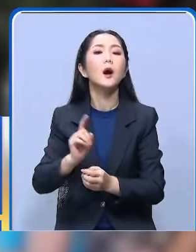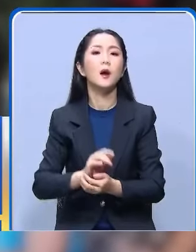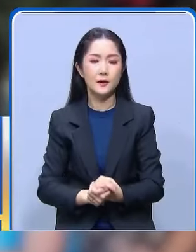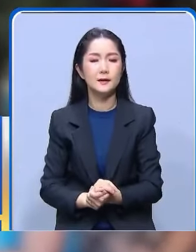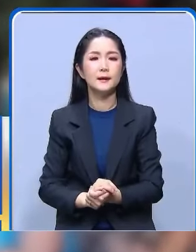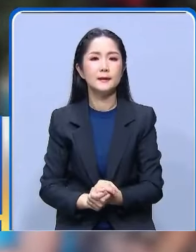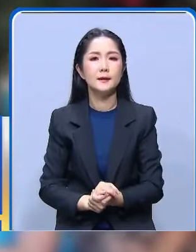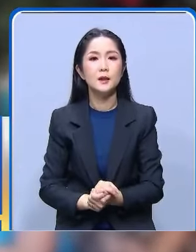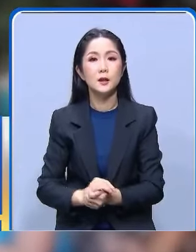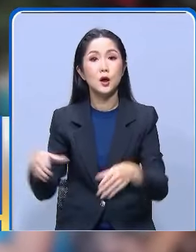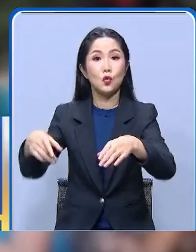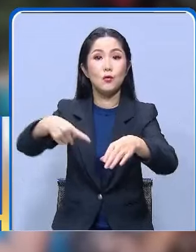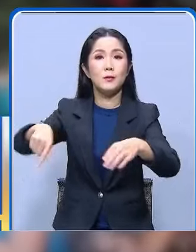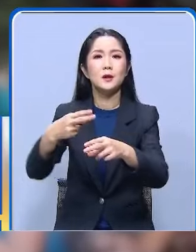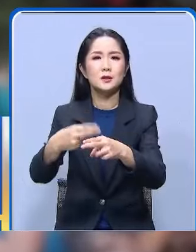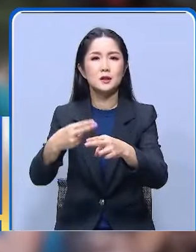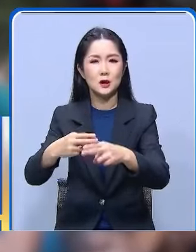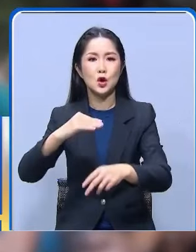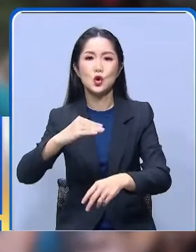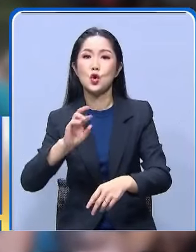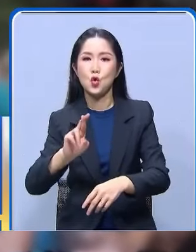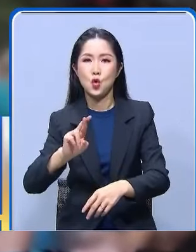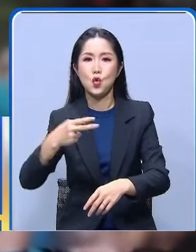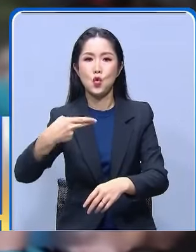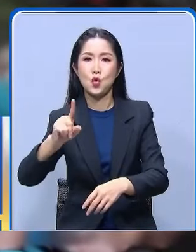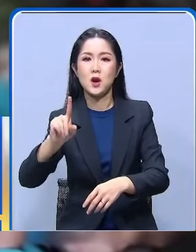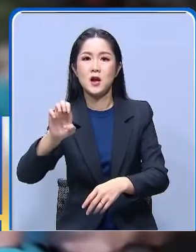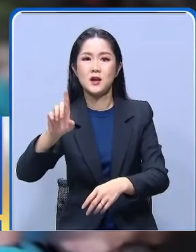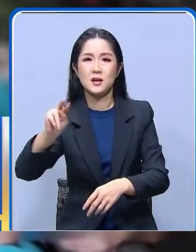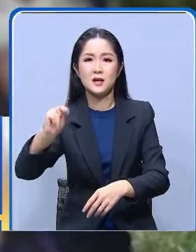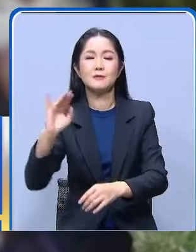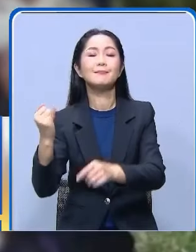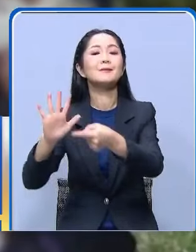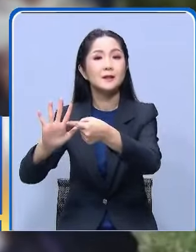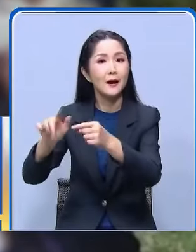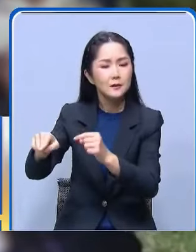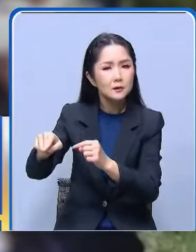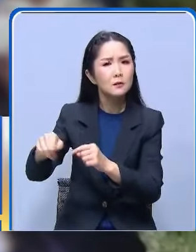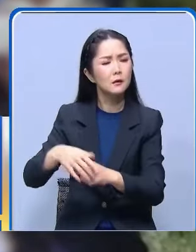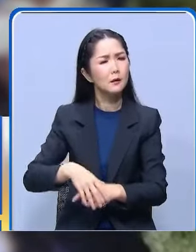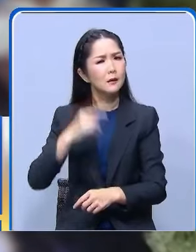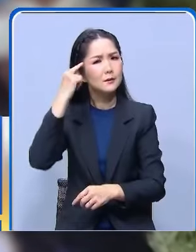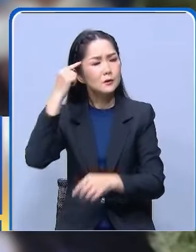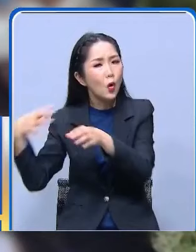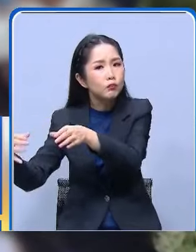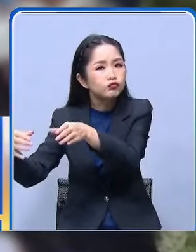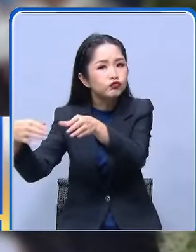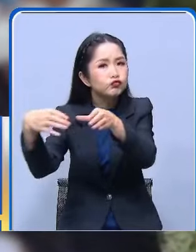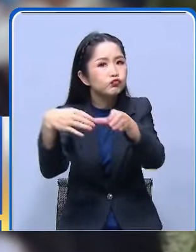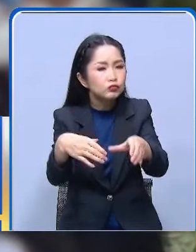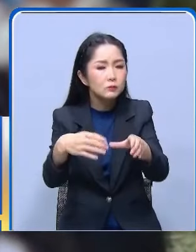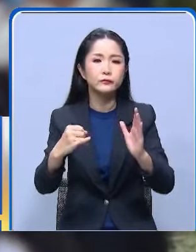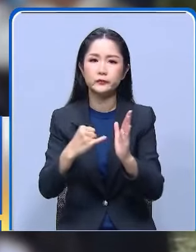ากันการเดินทางมายังพื้นที่รัฐกะเหรี่ยงไม่ง่ายตั้งข้อสงสัยว่านี่น่าจะเป็นกลุ่มที่ทางด้านของตรวจคนเข้